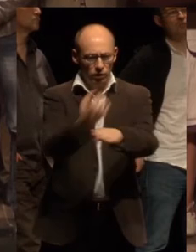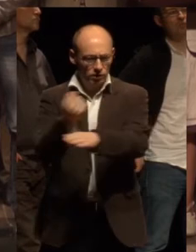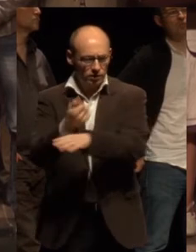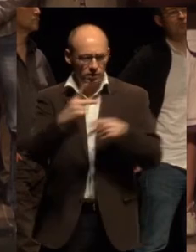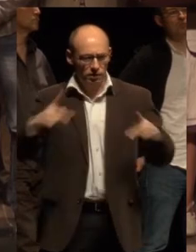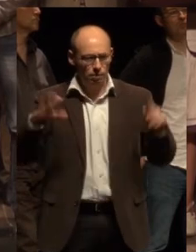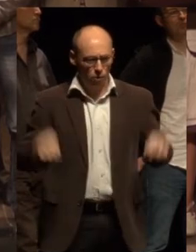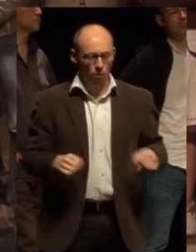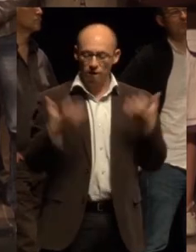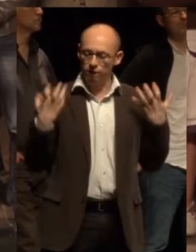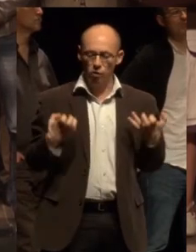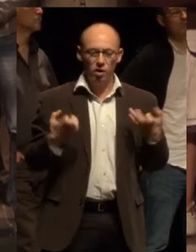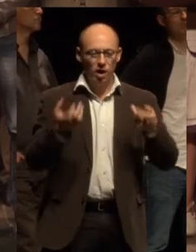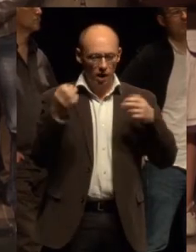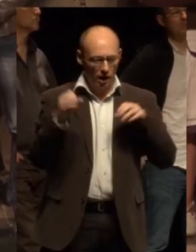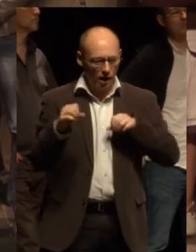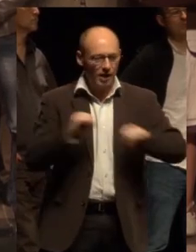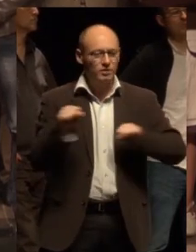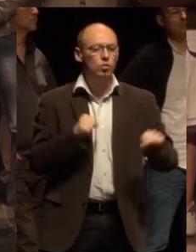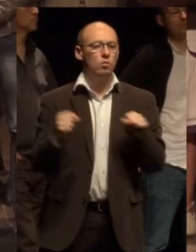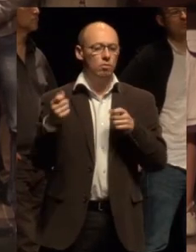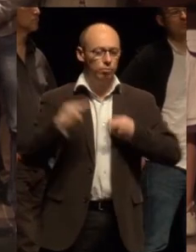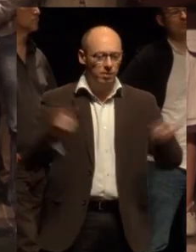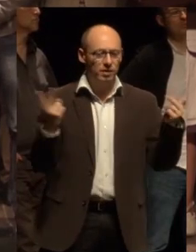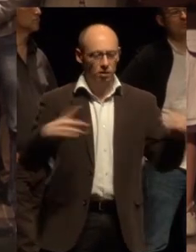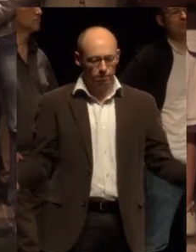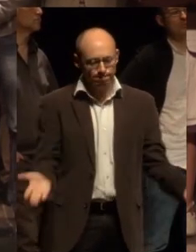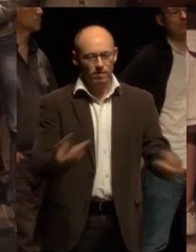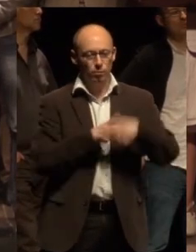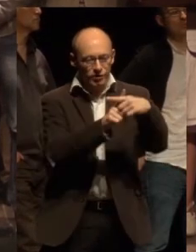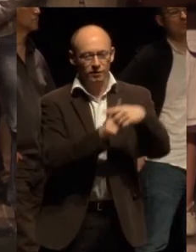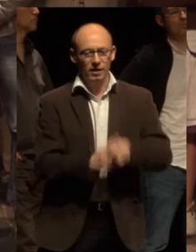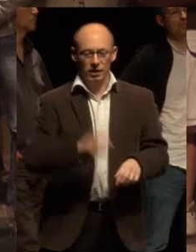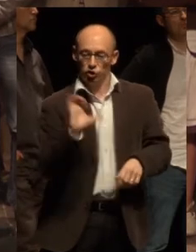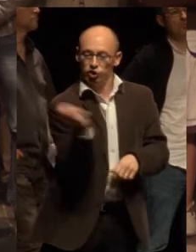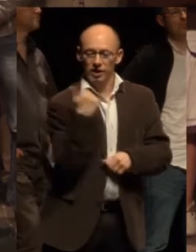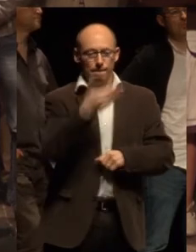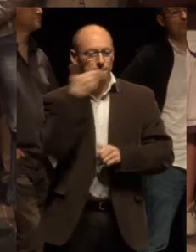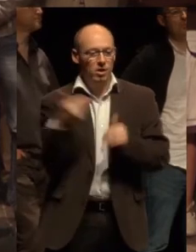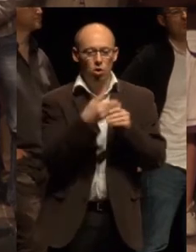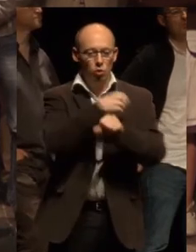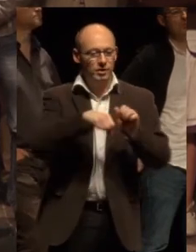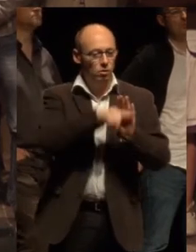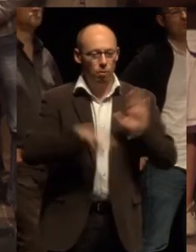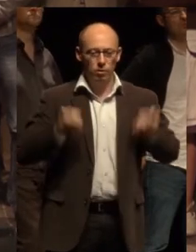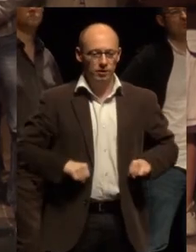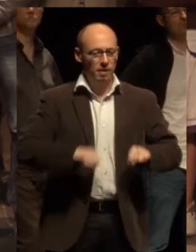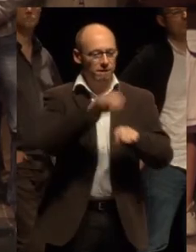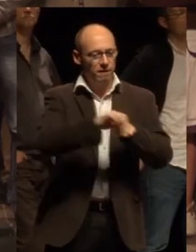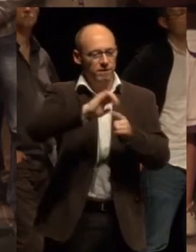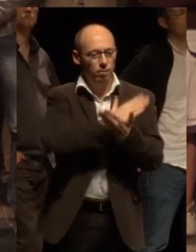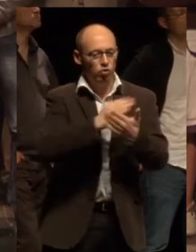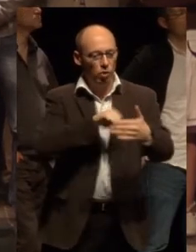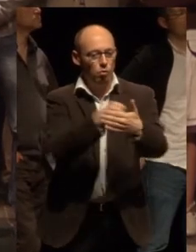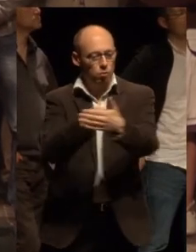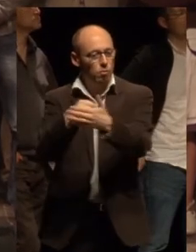que l'action publique facilite et que chacun puisse réaliser ses projets dans les meilleures conditions. Je veux